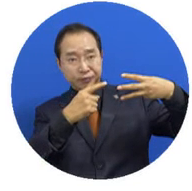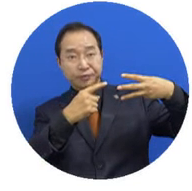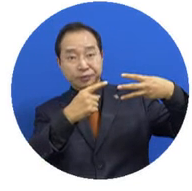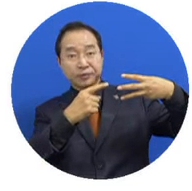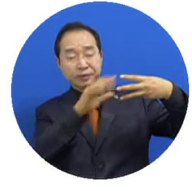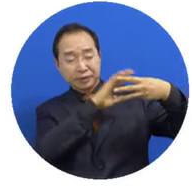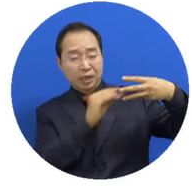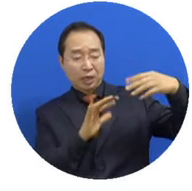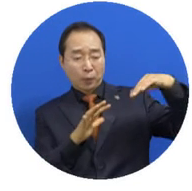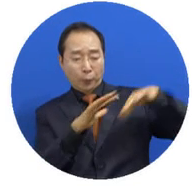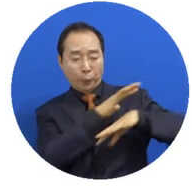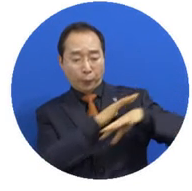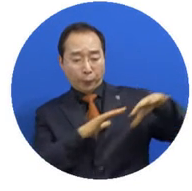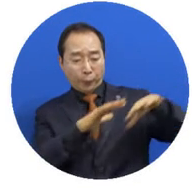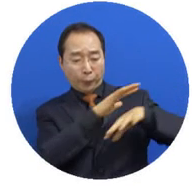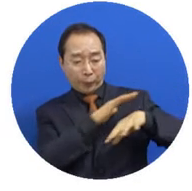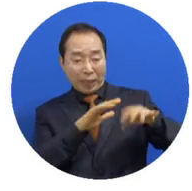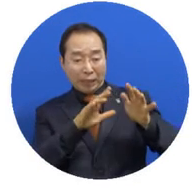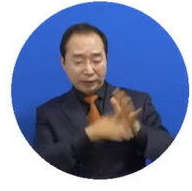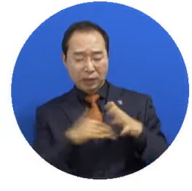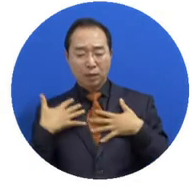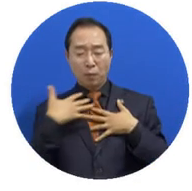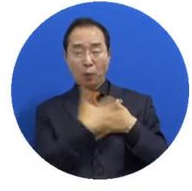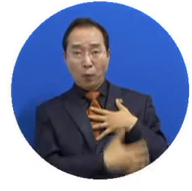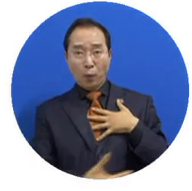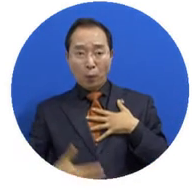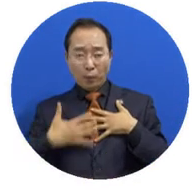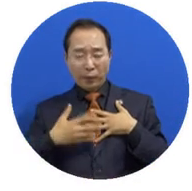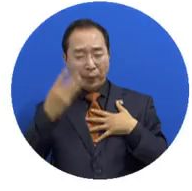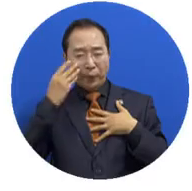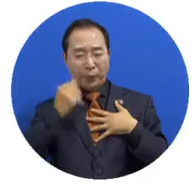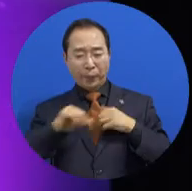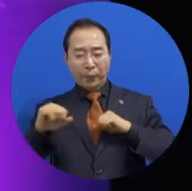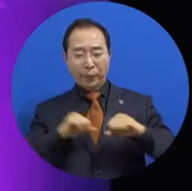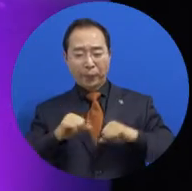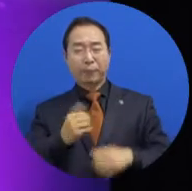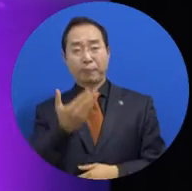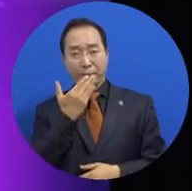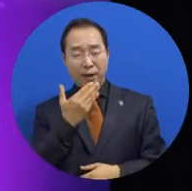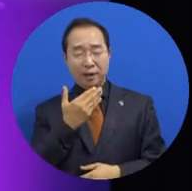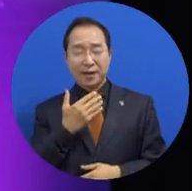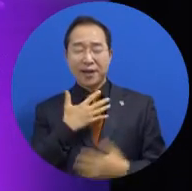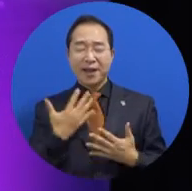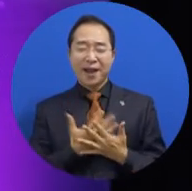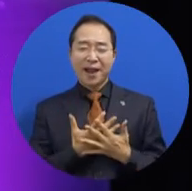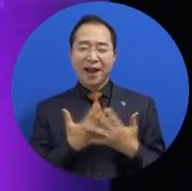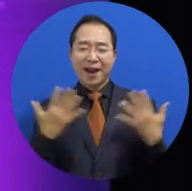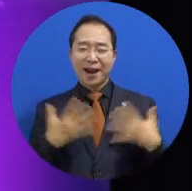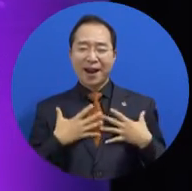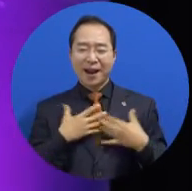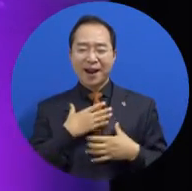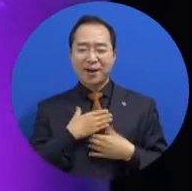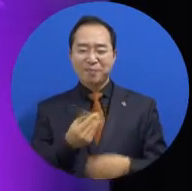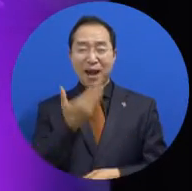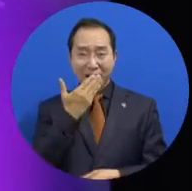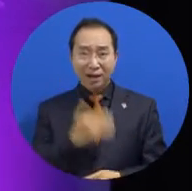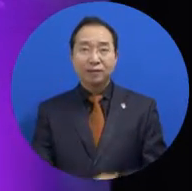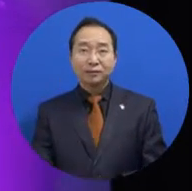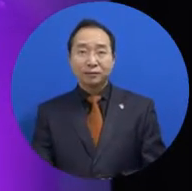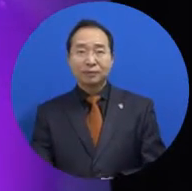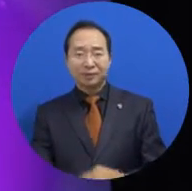순환시키는 그럴 때 우리는 몸이 굉장히 생리적으로 활발하고 명랑하고